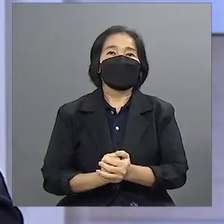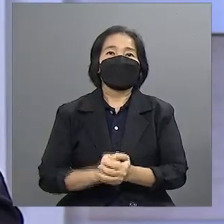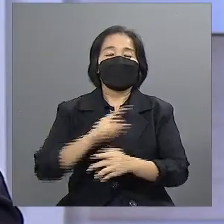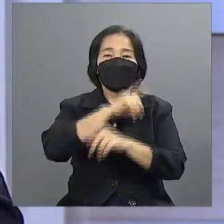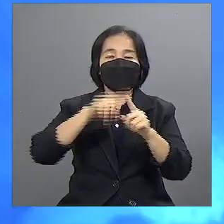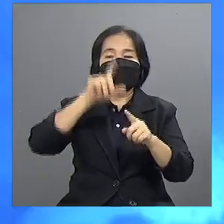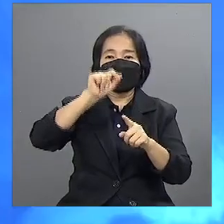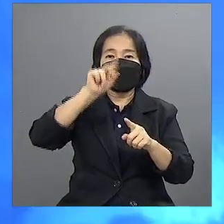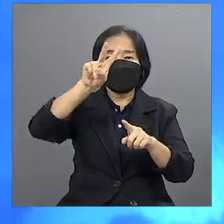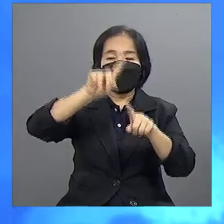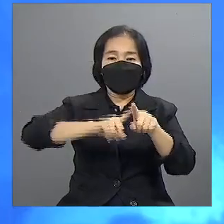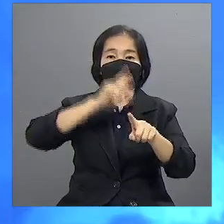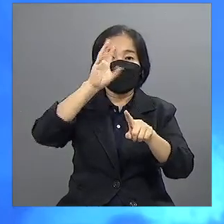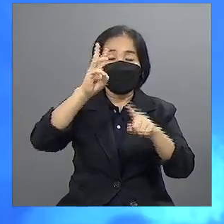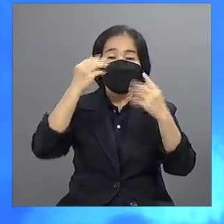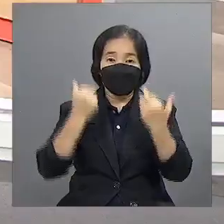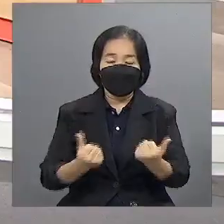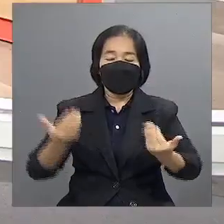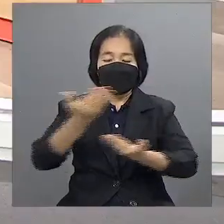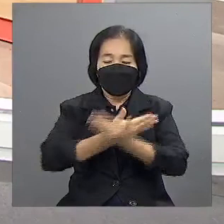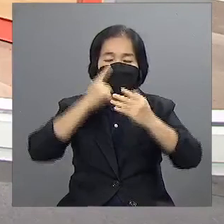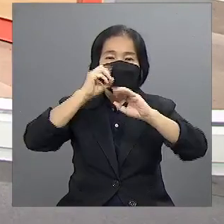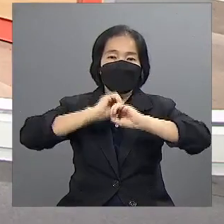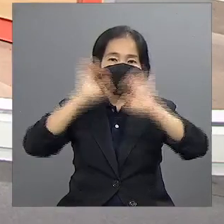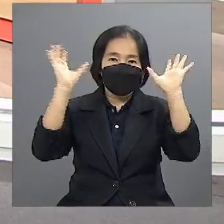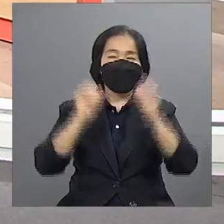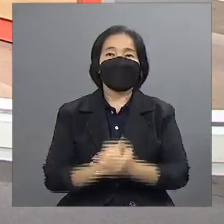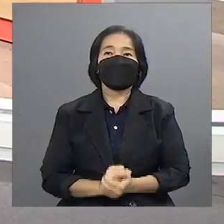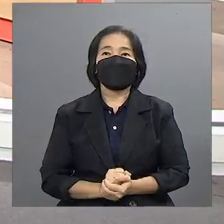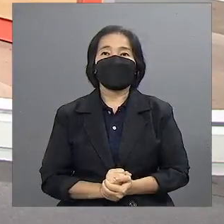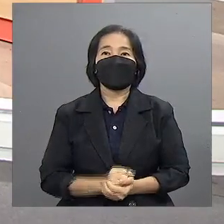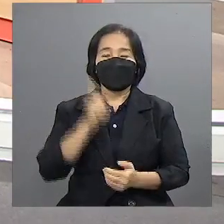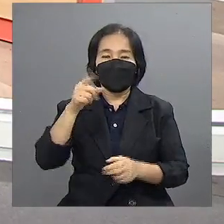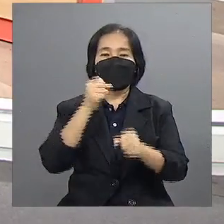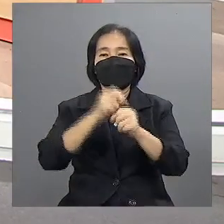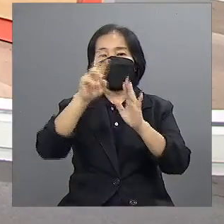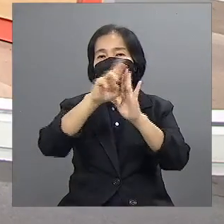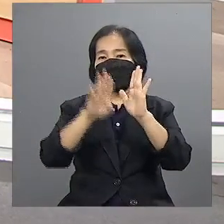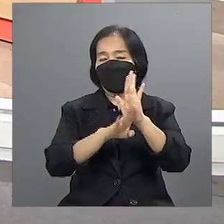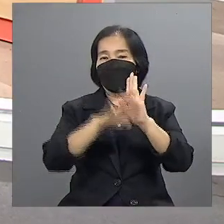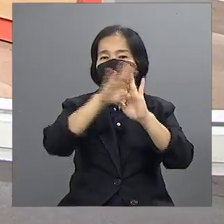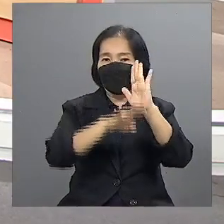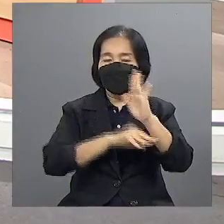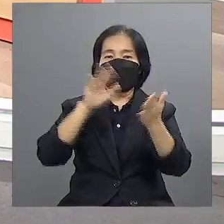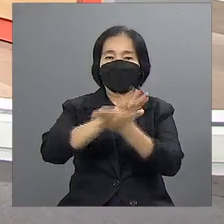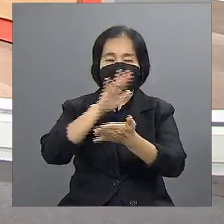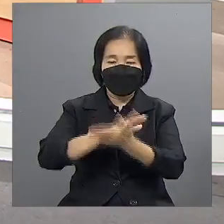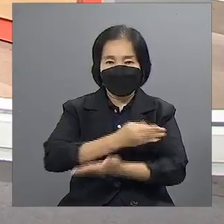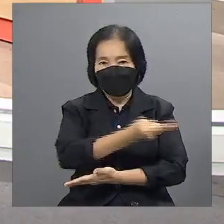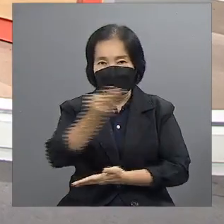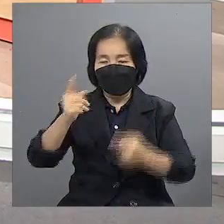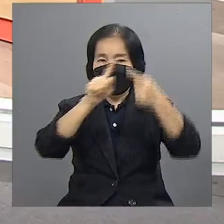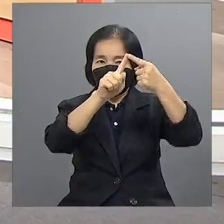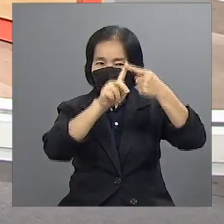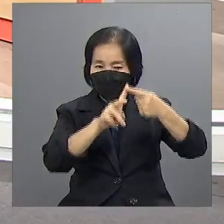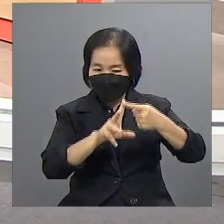น่าจะตองคุยที่รายเจนันีกรอบนึงต้องออกมาเป็ระเบีย gehörtต้องออกมาเป็เอกสาร 1 2 3 4แล้จรๆ น่า